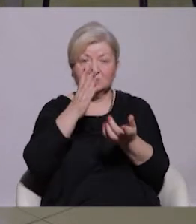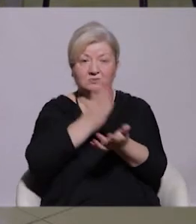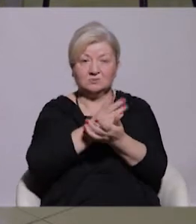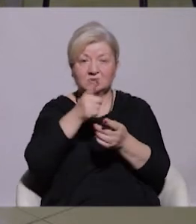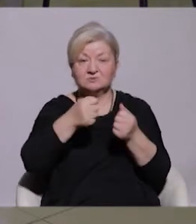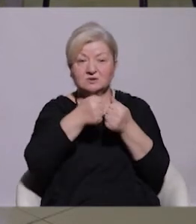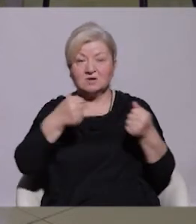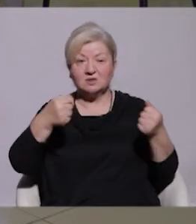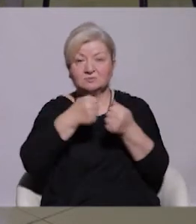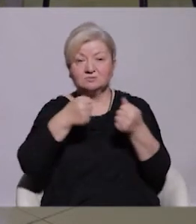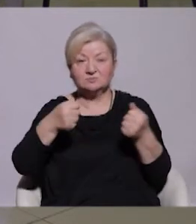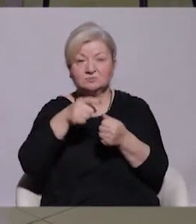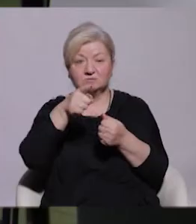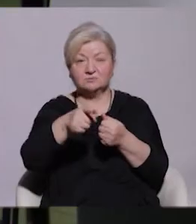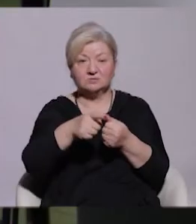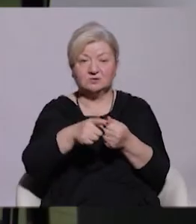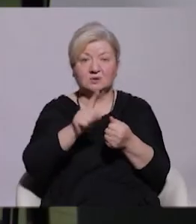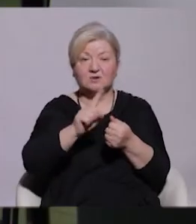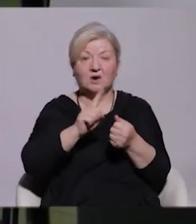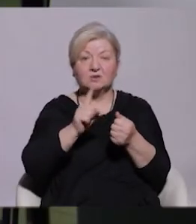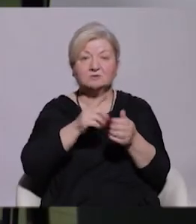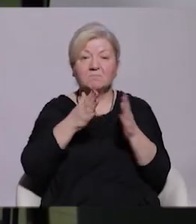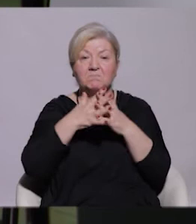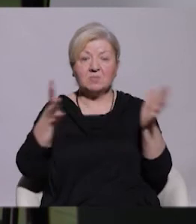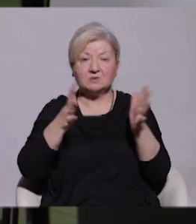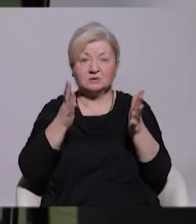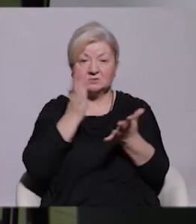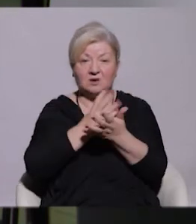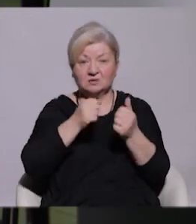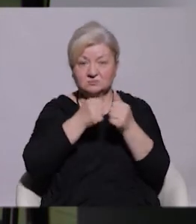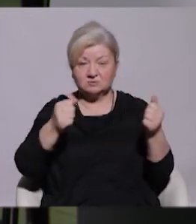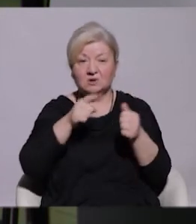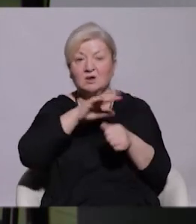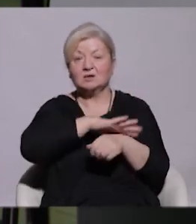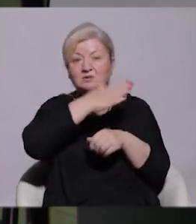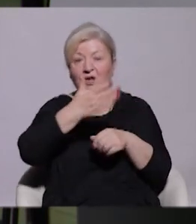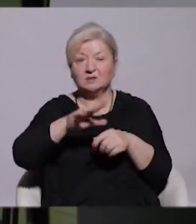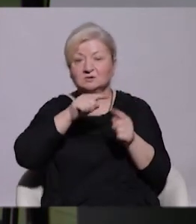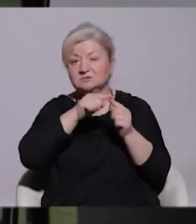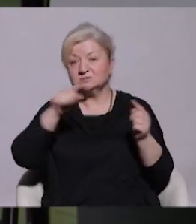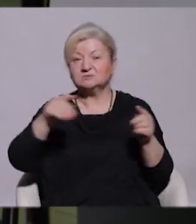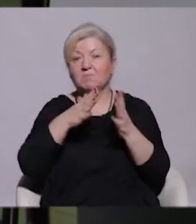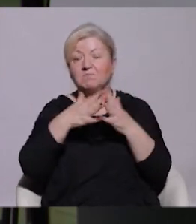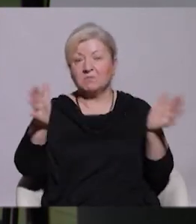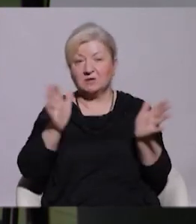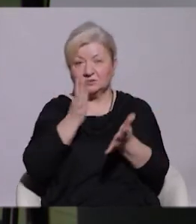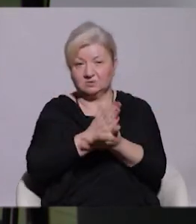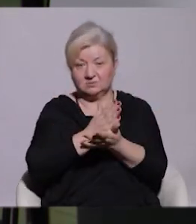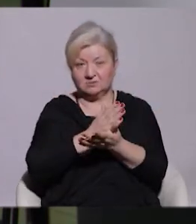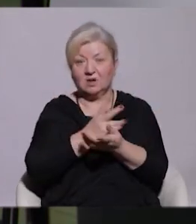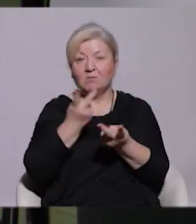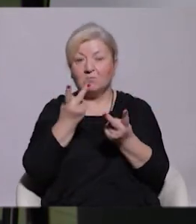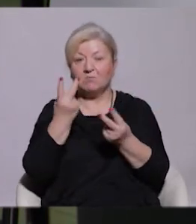ეს დაჭიმულობა ამ შემთხვევაში, აი ამ სიმის, რაც მეტადაა დაჭიმული, ტალღის სიგრძეც უფრო მეტია, ხო?